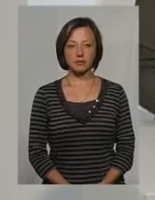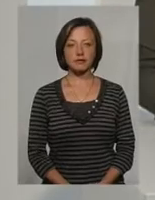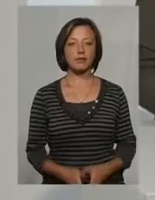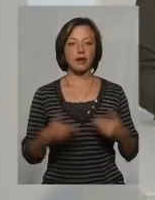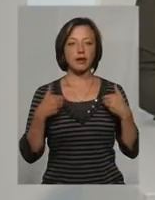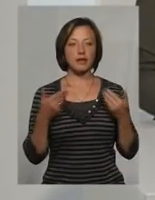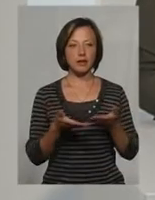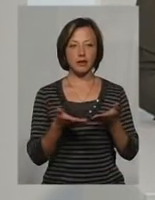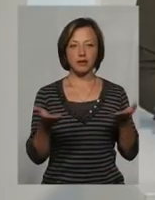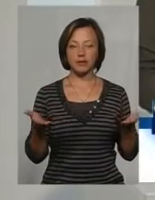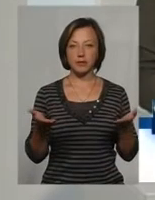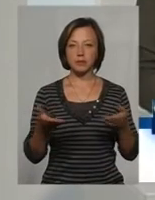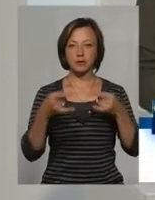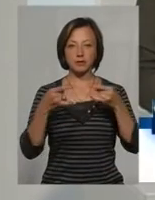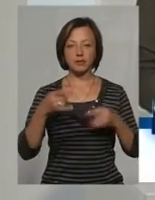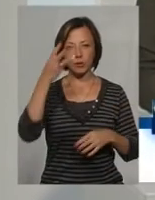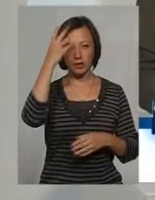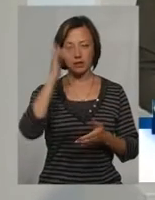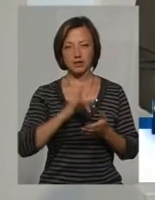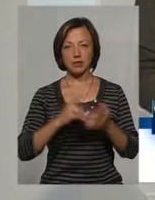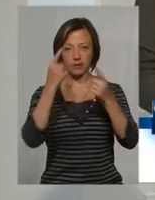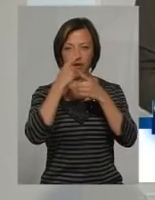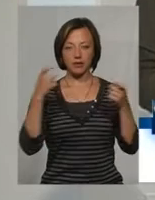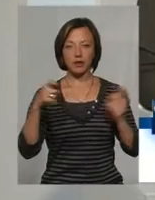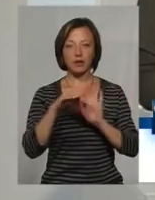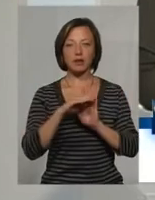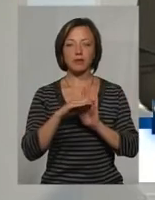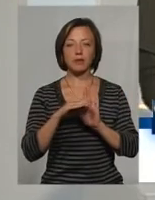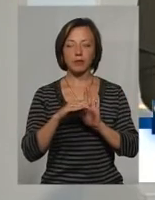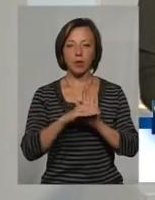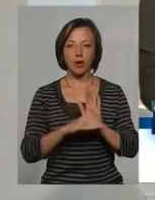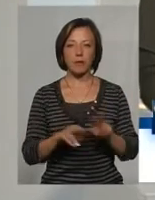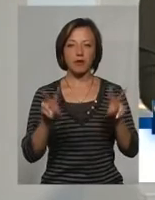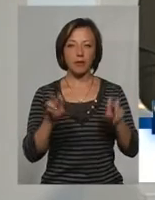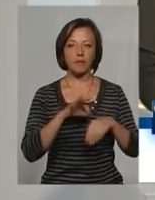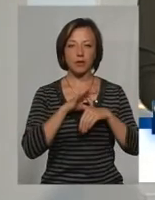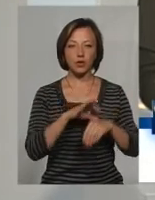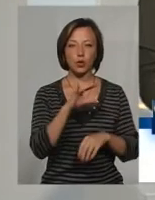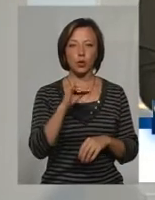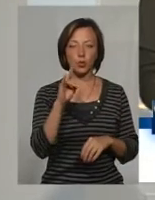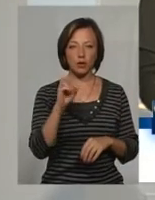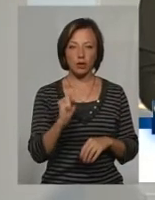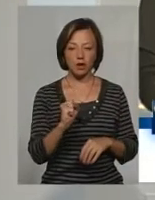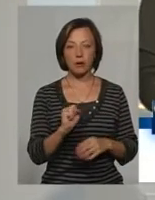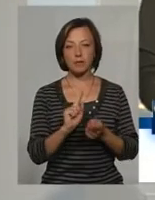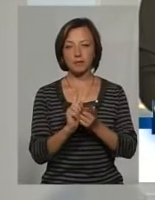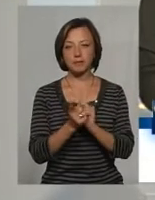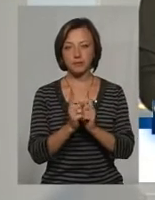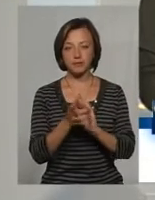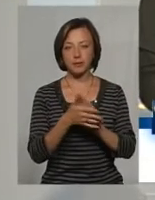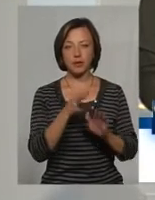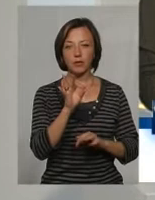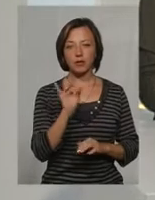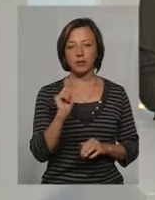Мої вітання усім телеглядачам Поділля Центр в ефірі «Тема». Сьогодні для вас у студії працює ведуча Юна Мітрашко, сурдопереклад